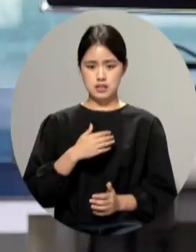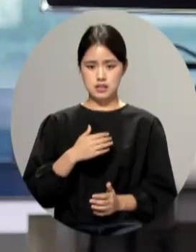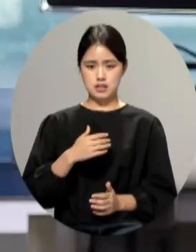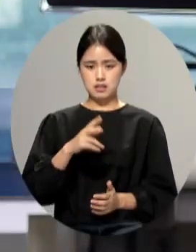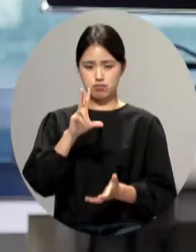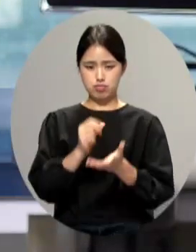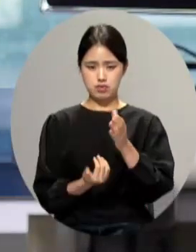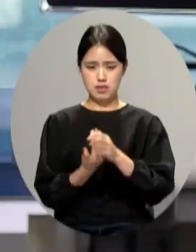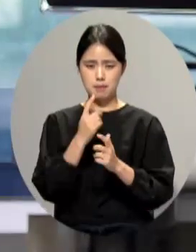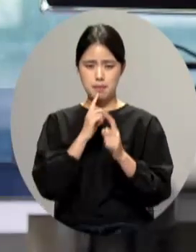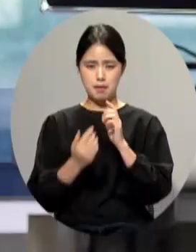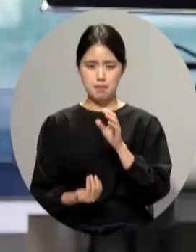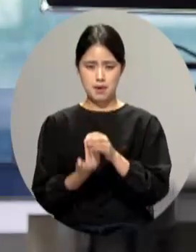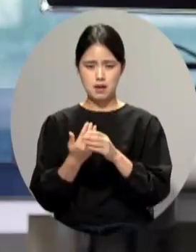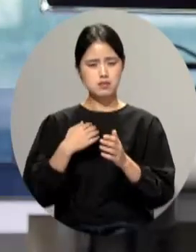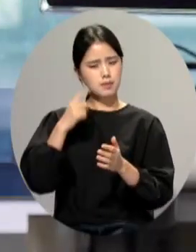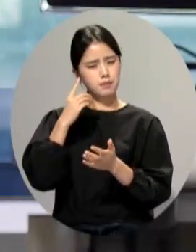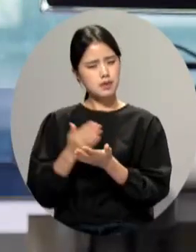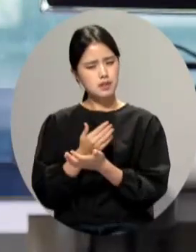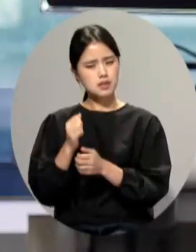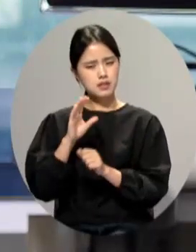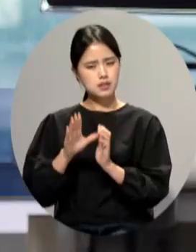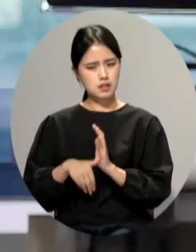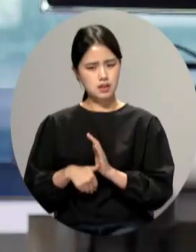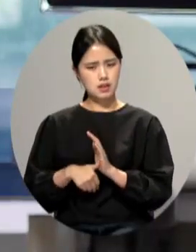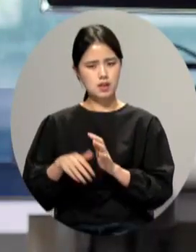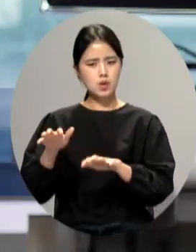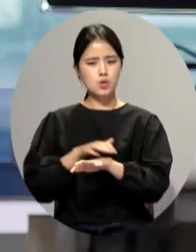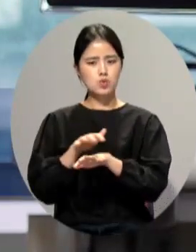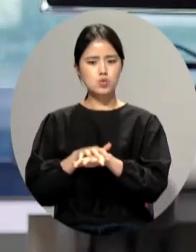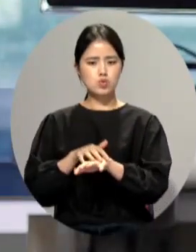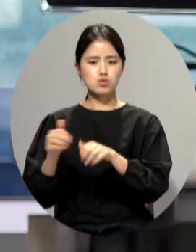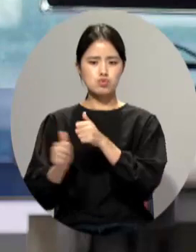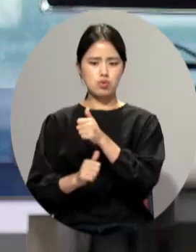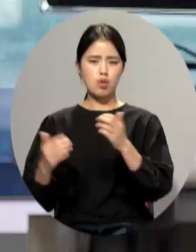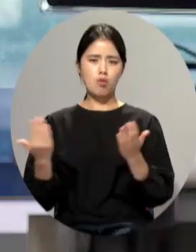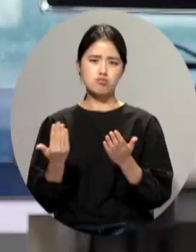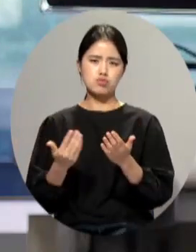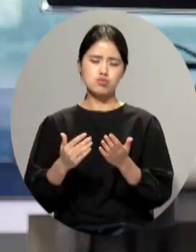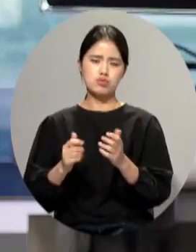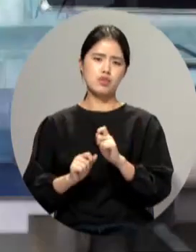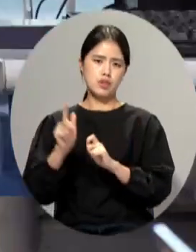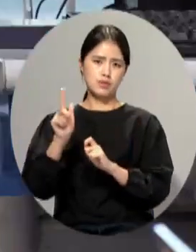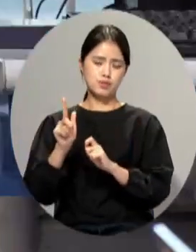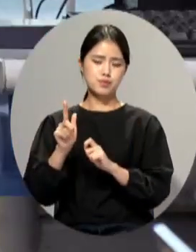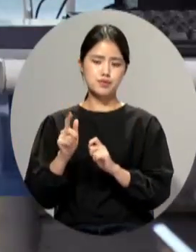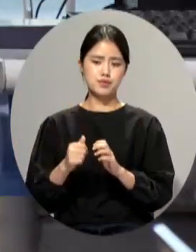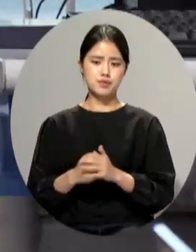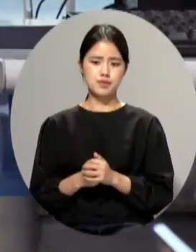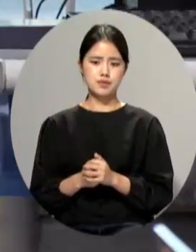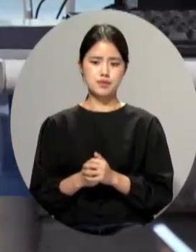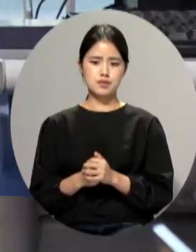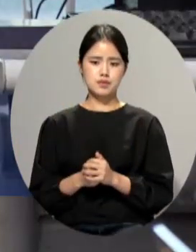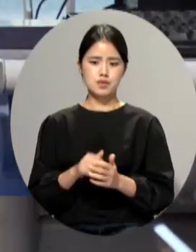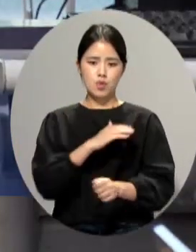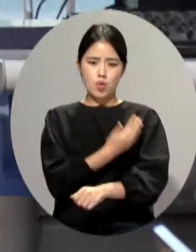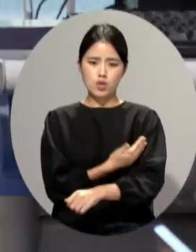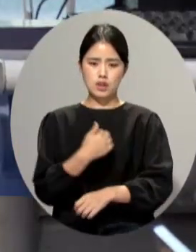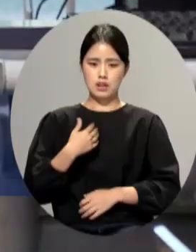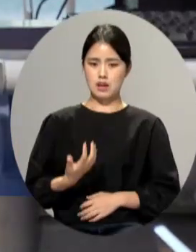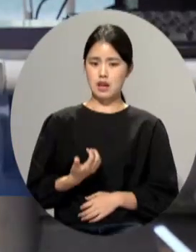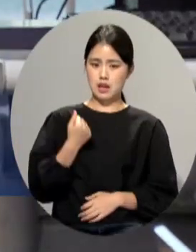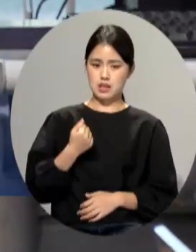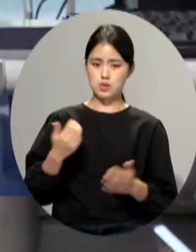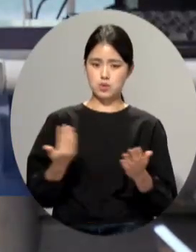문제들이 제가 판단할 때는 조직위 업무들이 많다. 권한을 가지고 했던 업무들은 전부